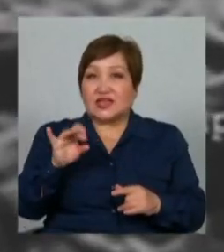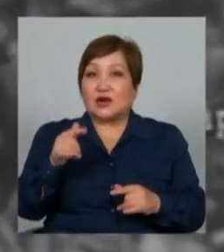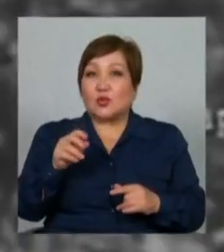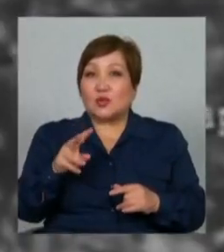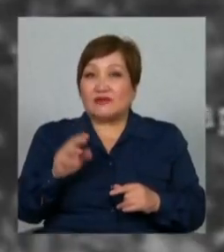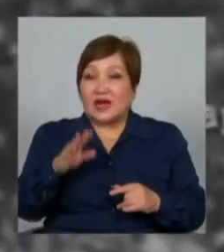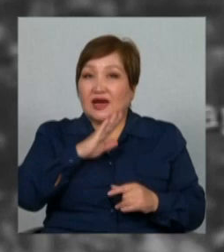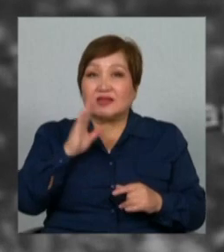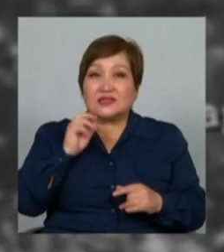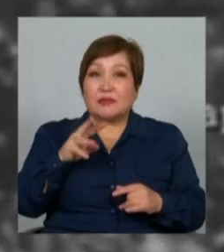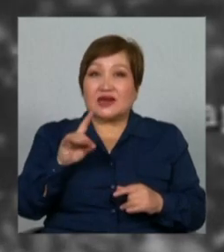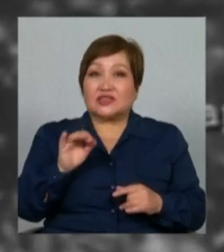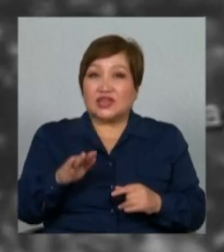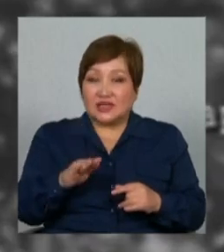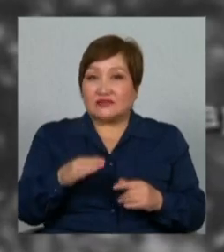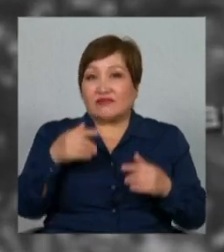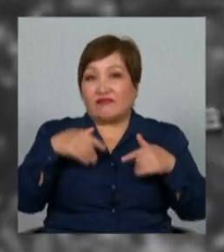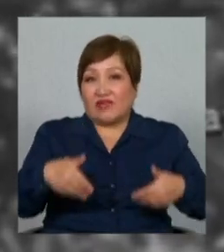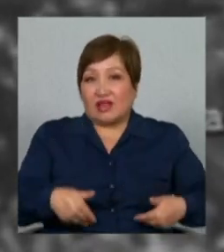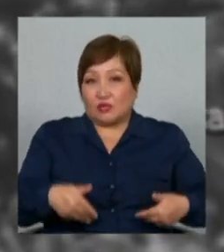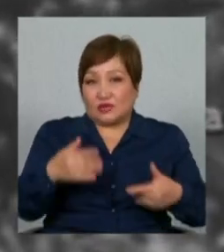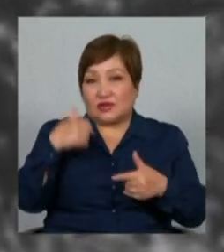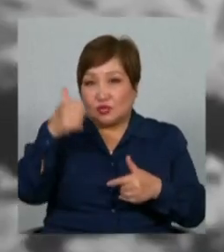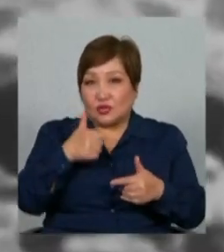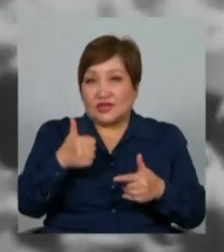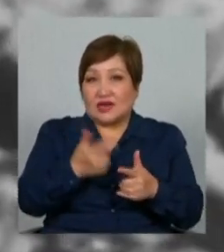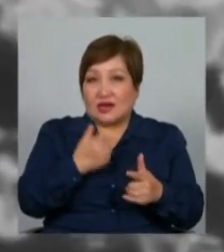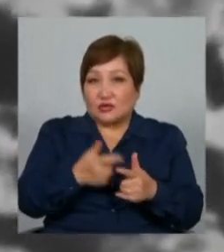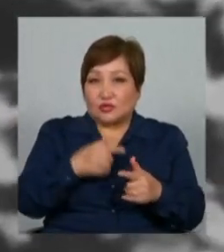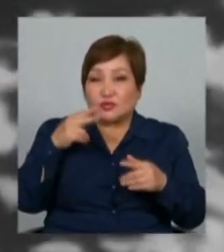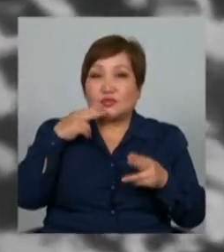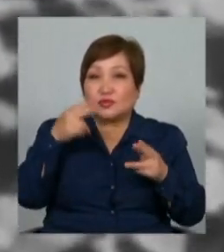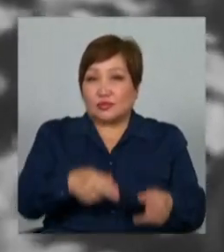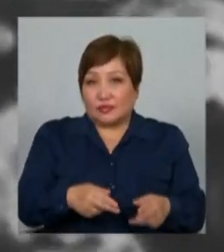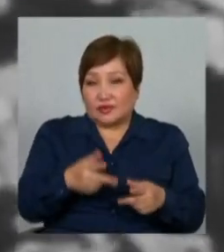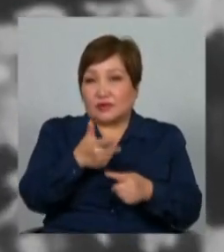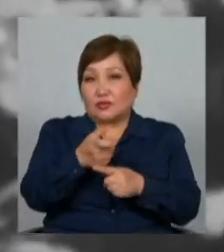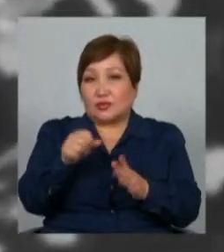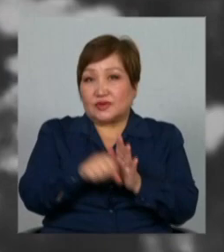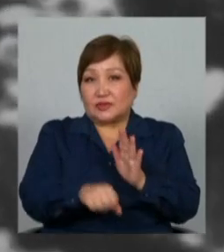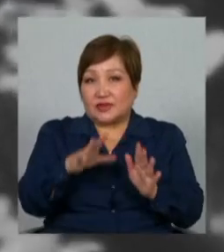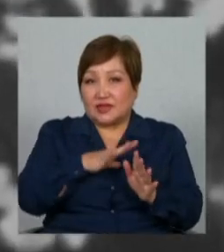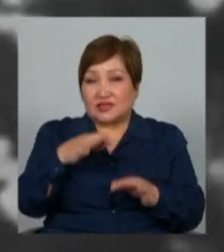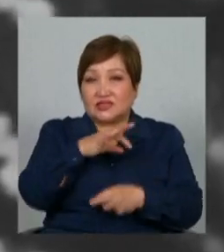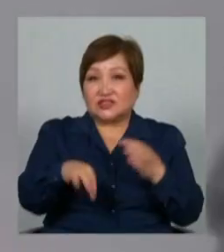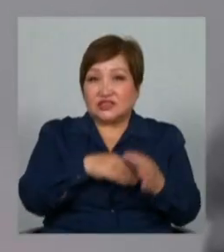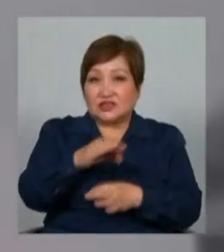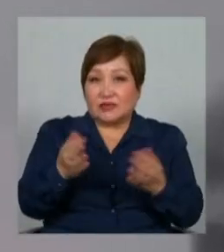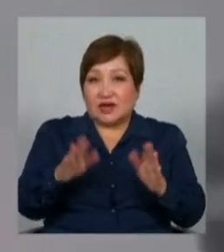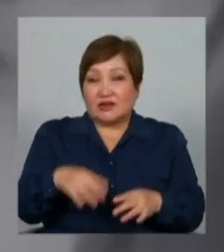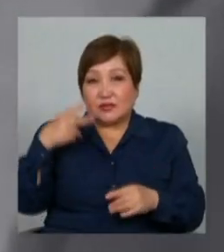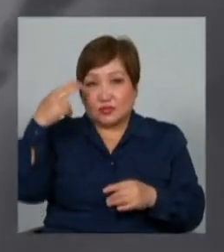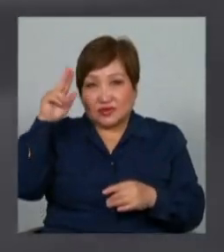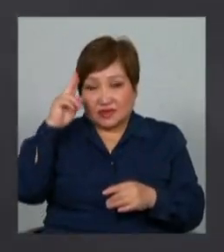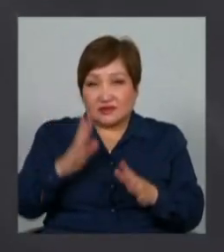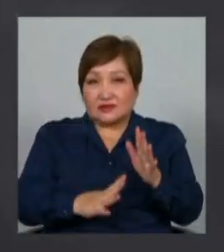анасы Маржан ашаршылық жылдары картоп алған үшін оққа ұшады. 6 жасар Әлия Молдағұлова жетім қалып, нағашы ағасы Әубәкірдің қолында өседі. Тағдыр